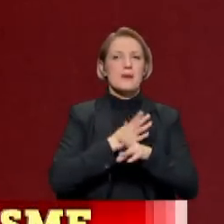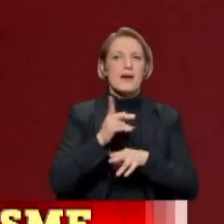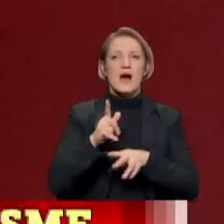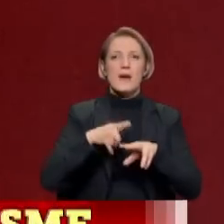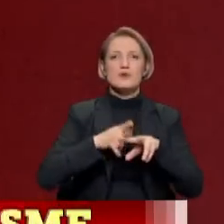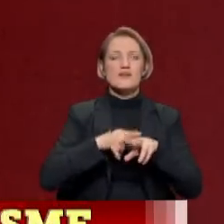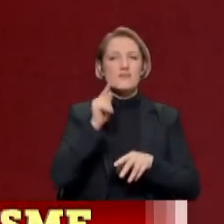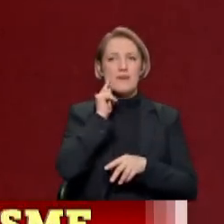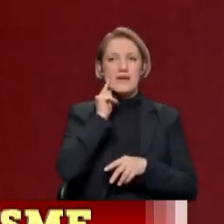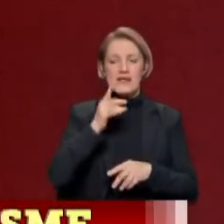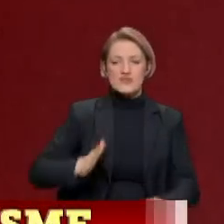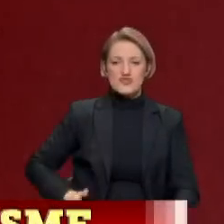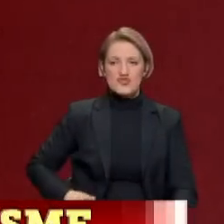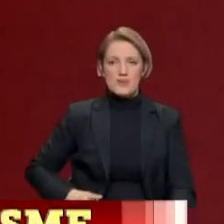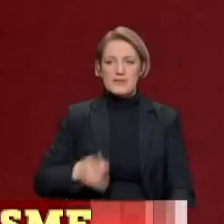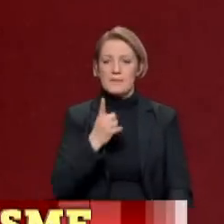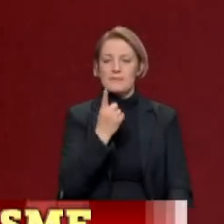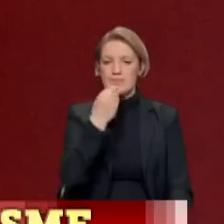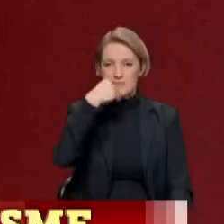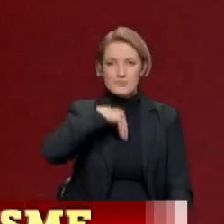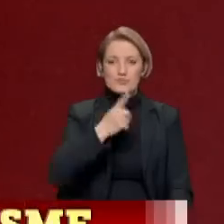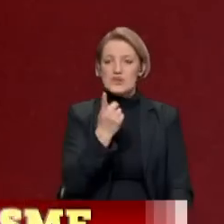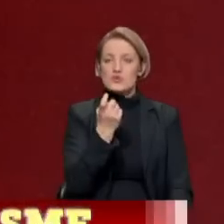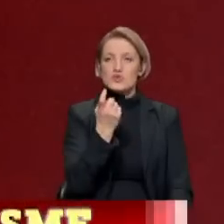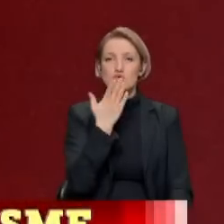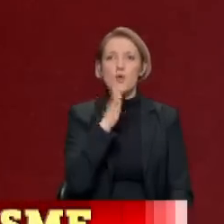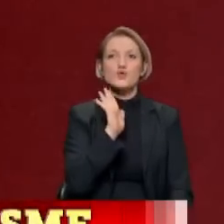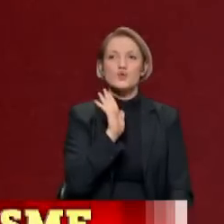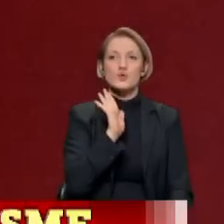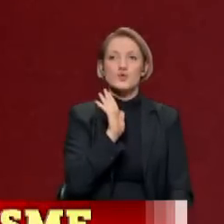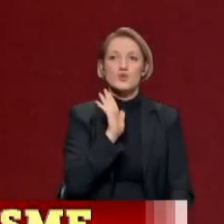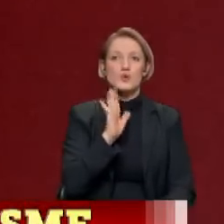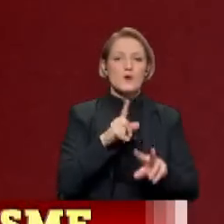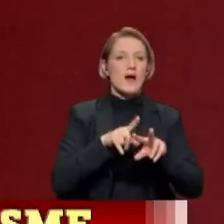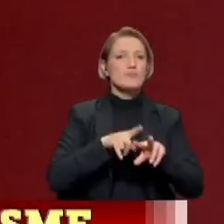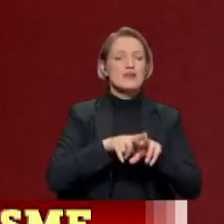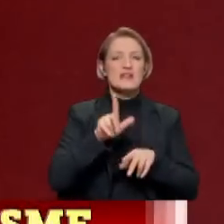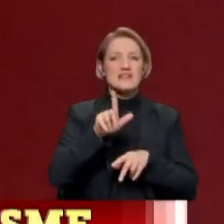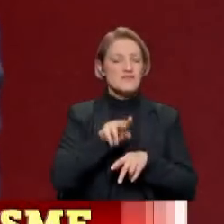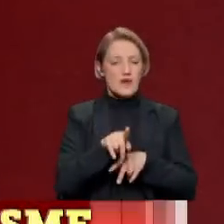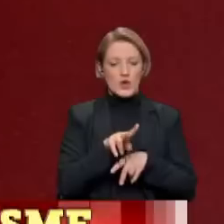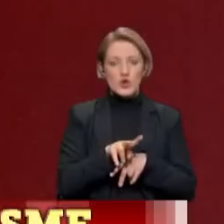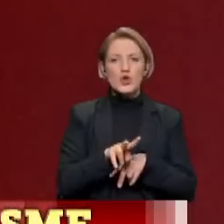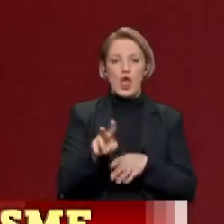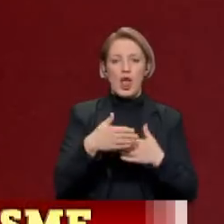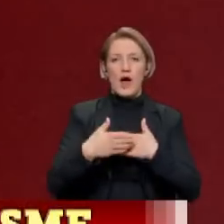Bey'in cebine, boğazına girmiş kuruş yoktur. Kuruş. Abdüllatif Bey'in yol ayırmasındaki tane faktörün öncelikle